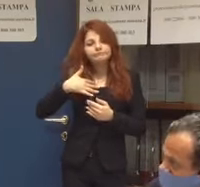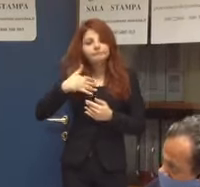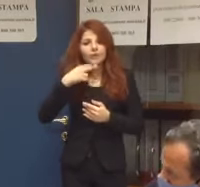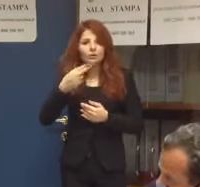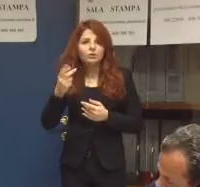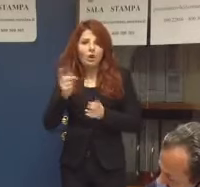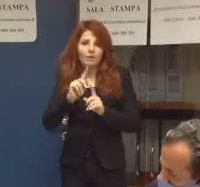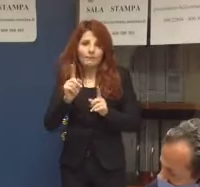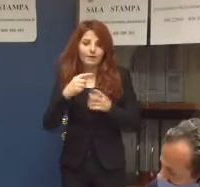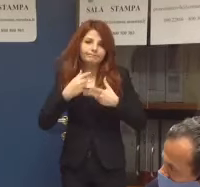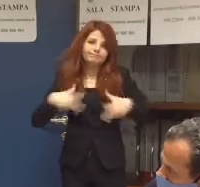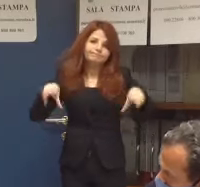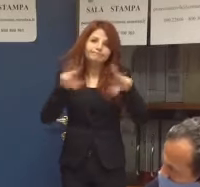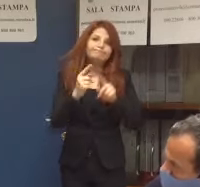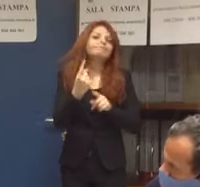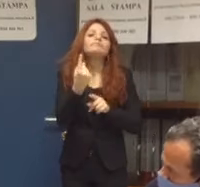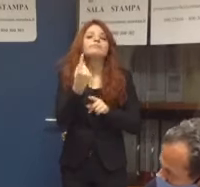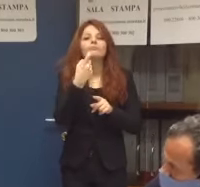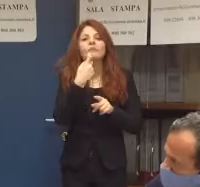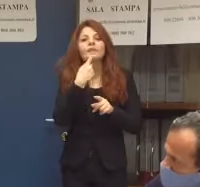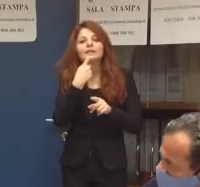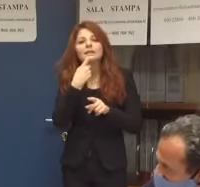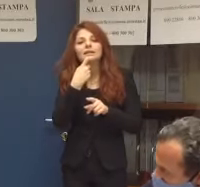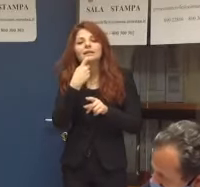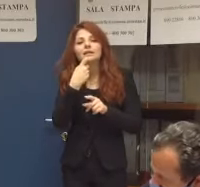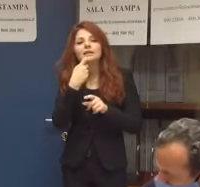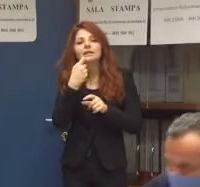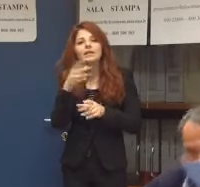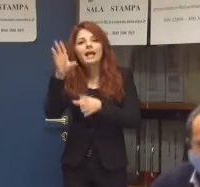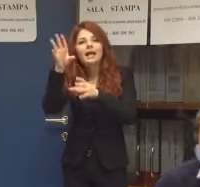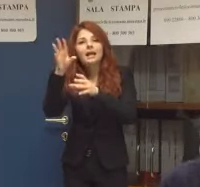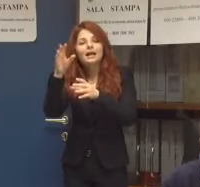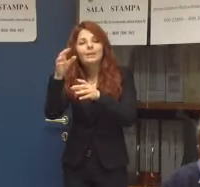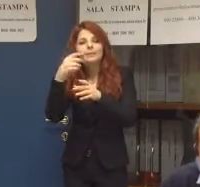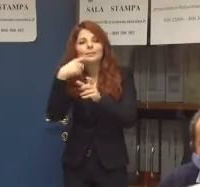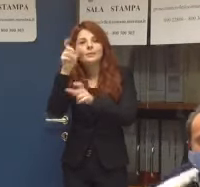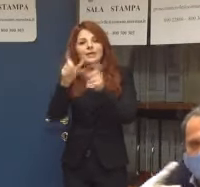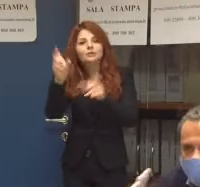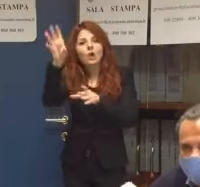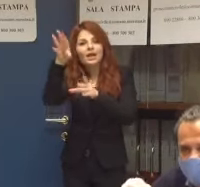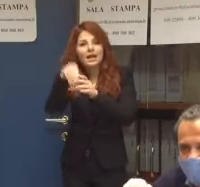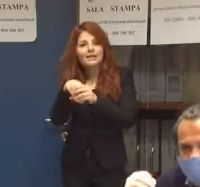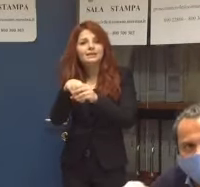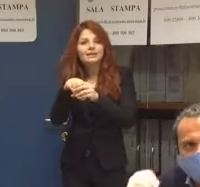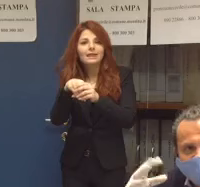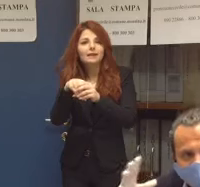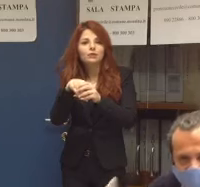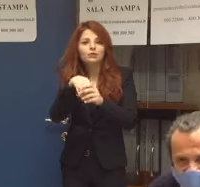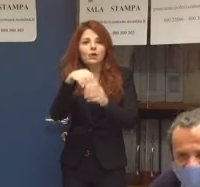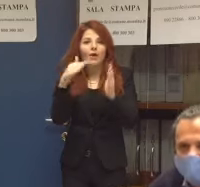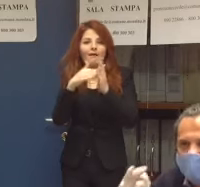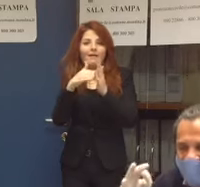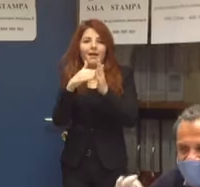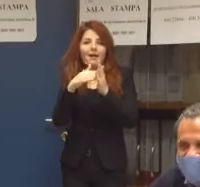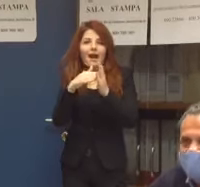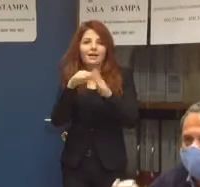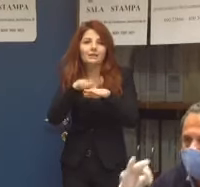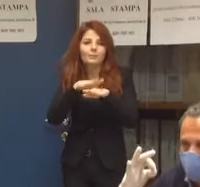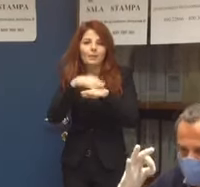inquilini degli immobili di proprietà comunale che noi già abbiamo deliberato